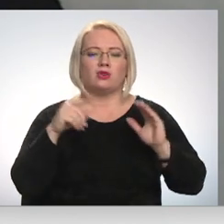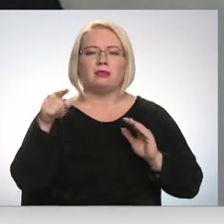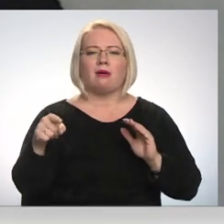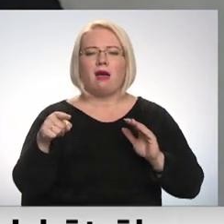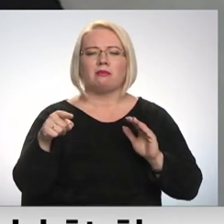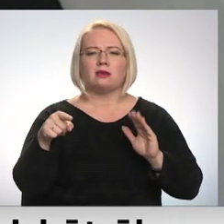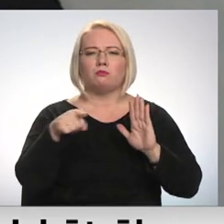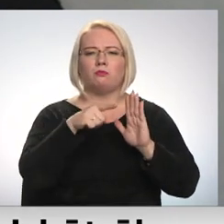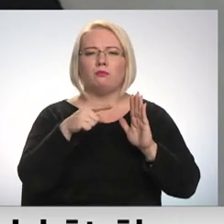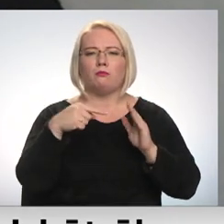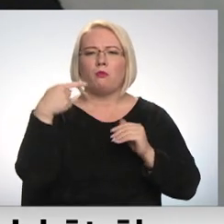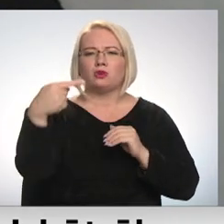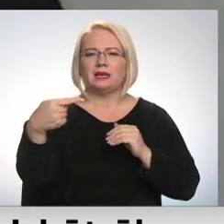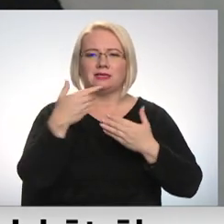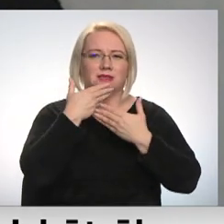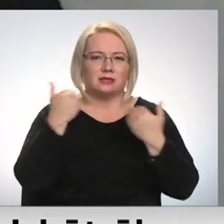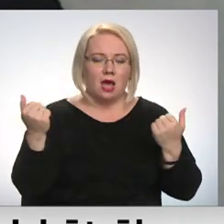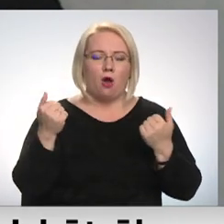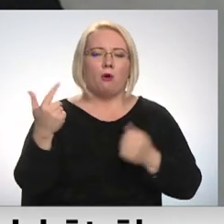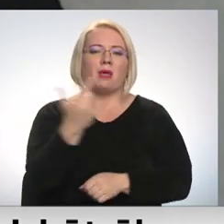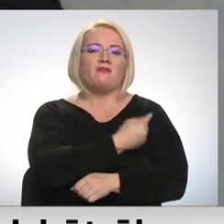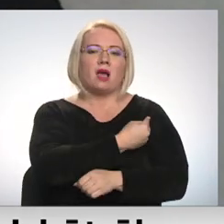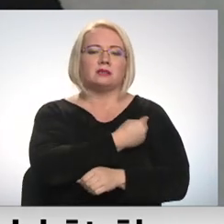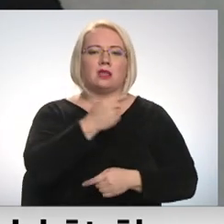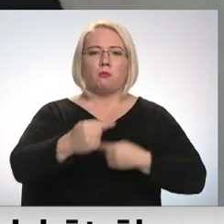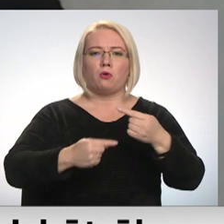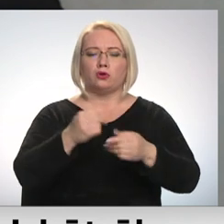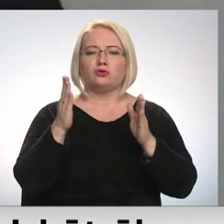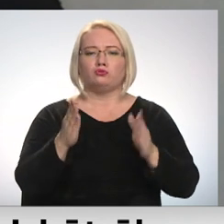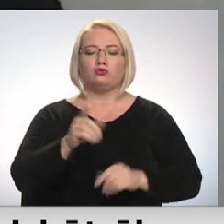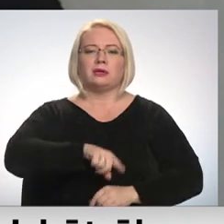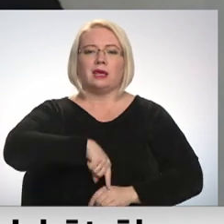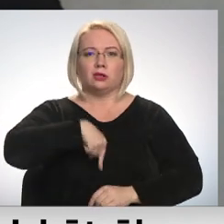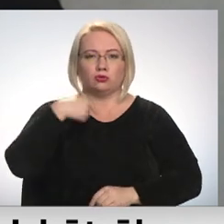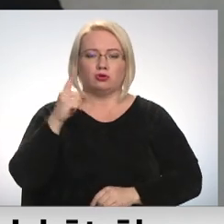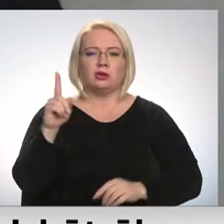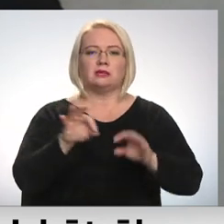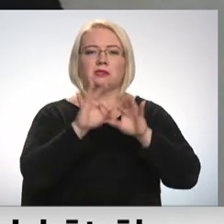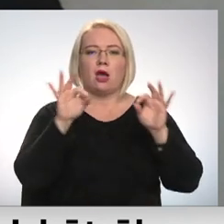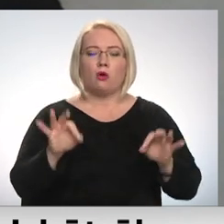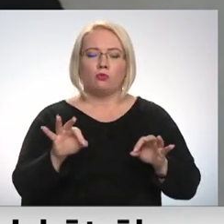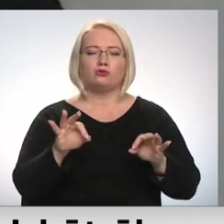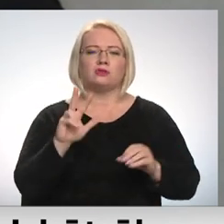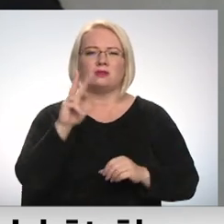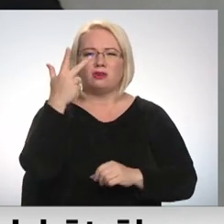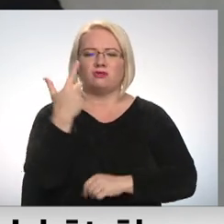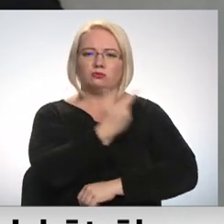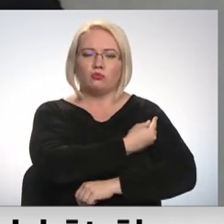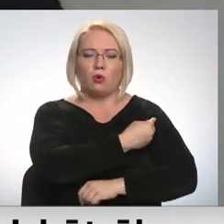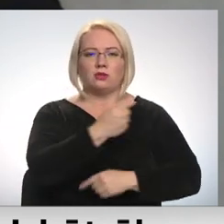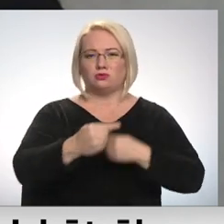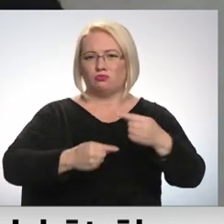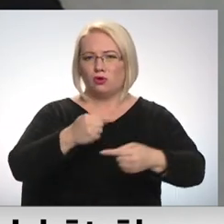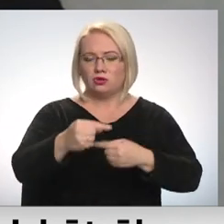bet, kā mēs zinām, vakcinācijas process būs ilgstošs. Mēs zinām, ka ir sākušies šie balsta vakcinācijas procesi.